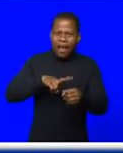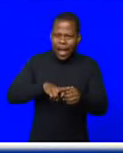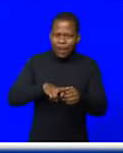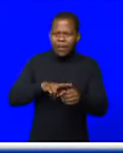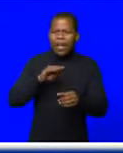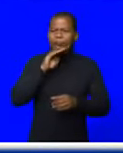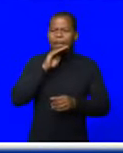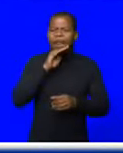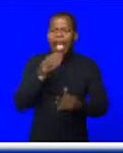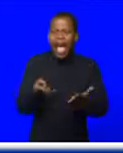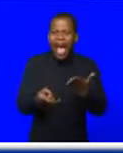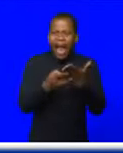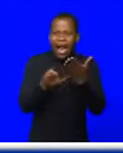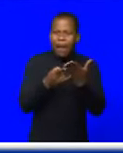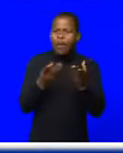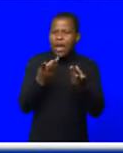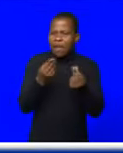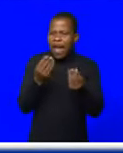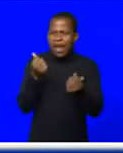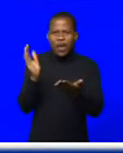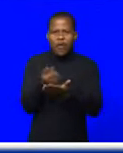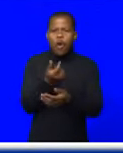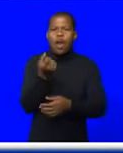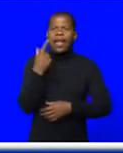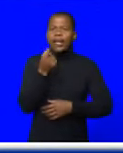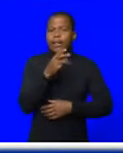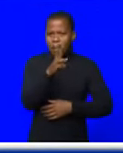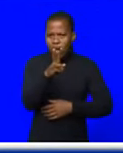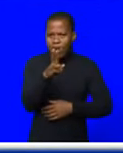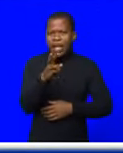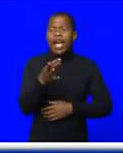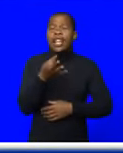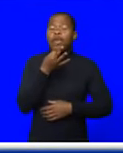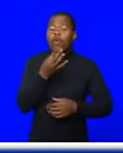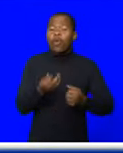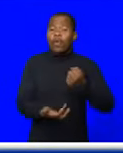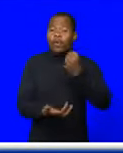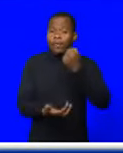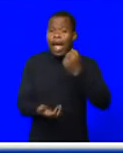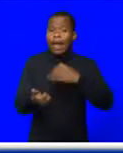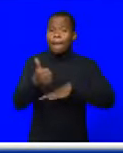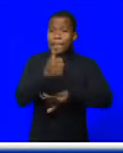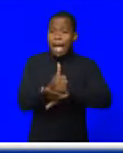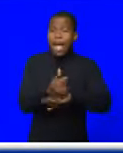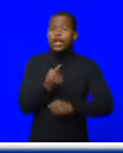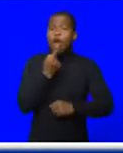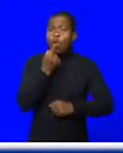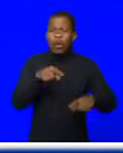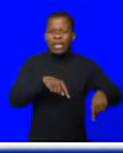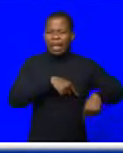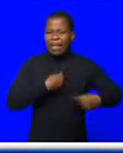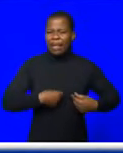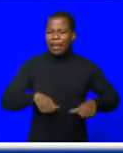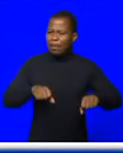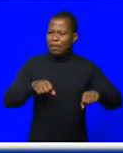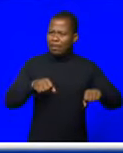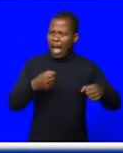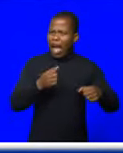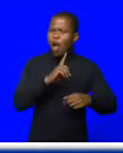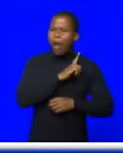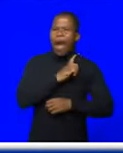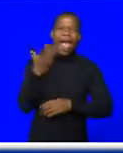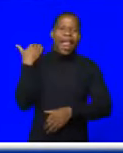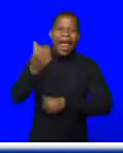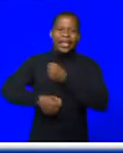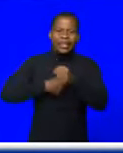ema financial assistance. Umphathi walesikhwama uvete kudumala kwakhe kwekuthi nanoma lesikhwama siceceshe bantfu labasha